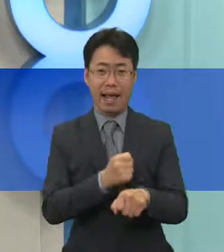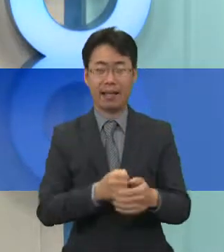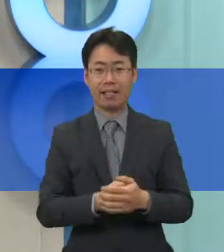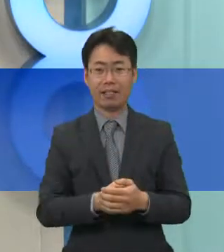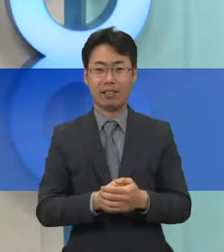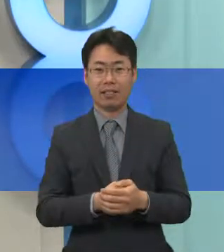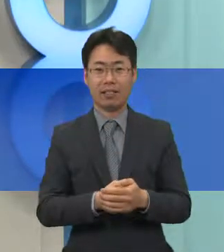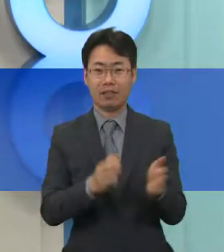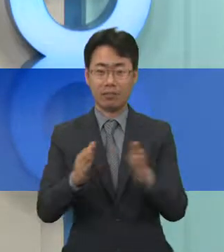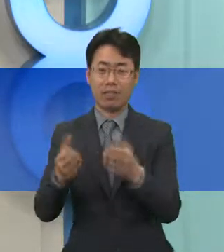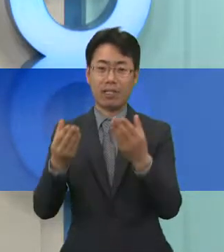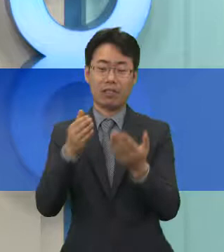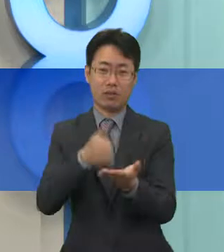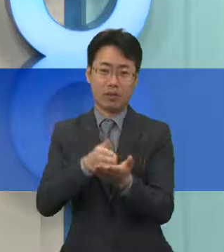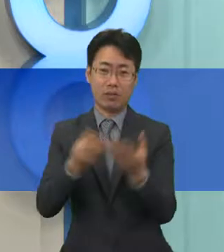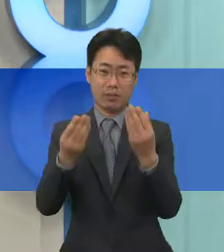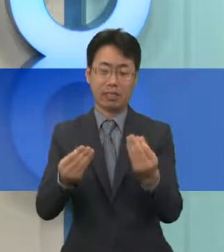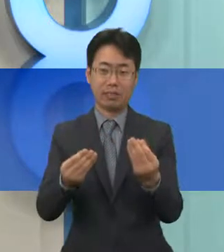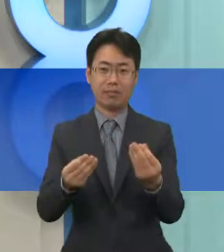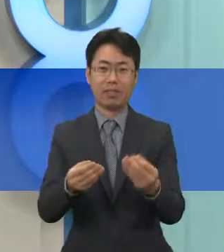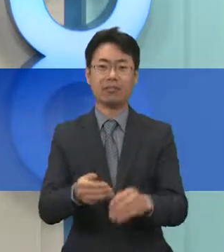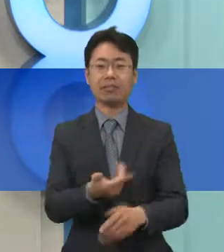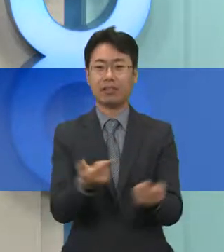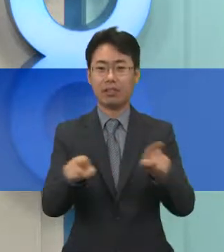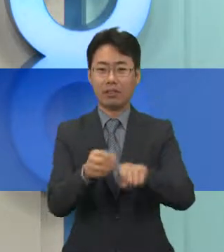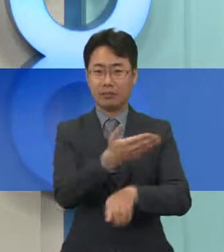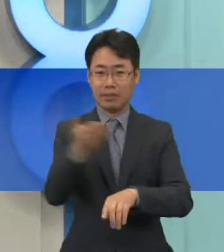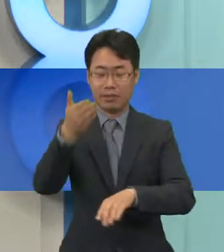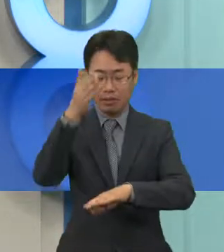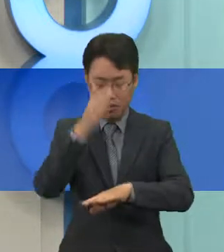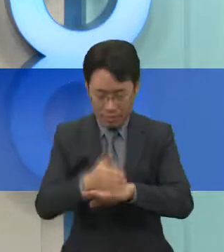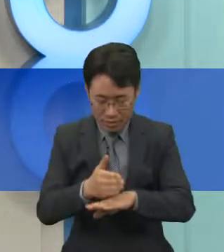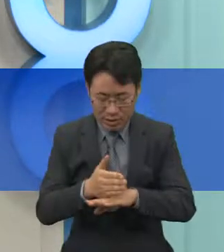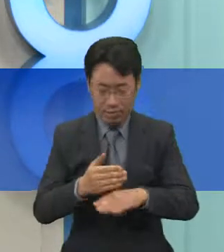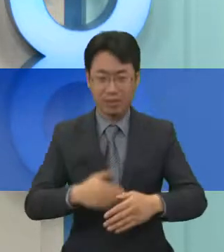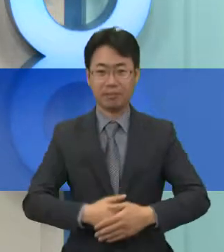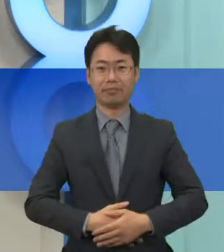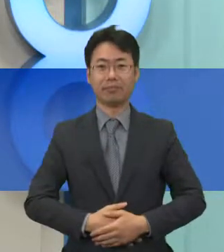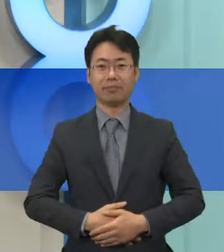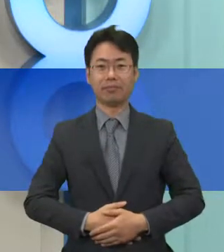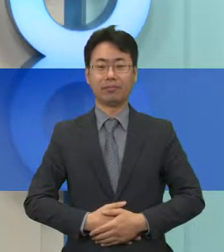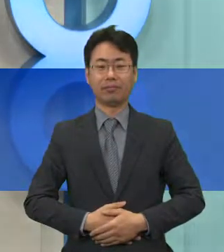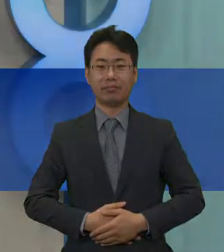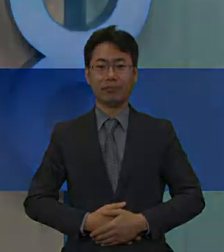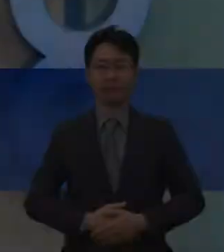가능합니다. 이번 주 준비한 소식 모두 전해드렸습니다. 함께해 주신 여러분 고맙습니다.